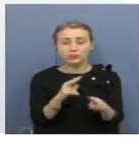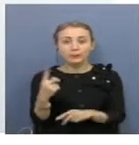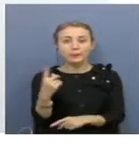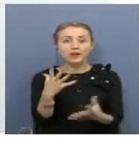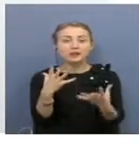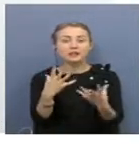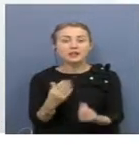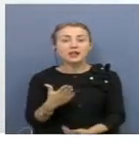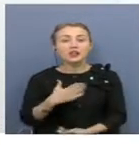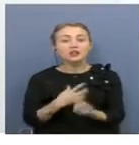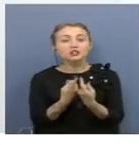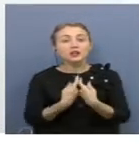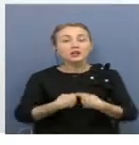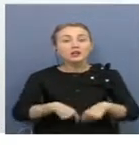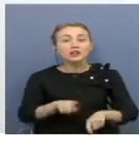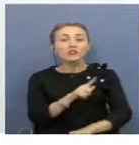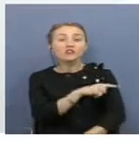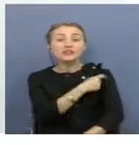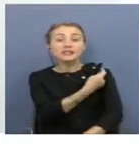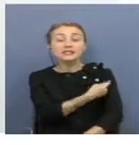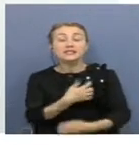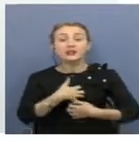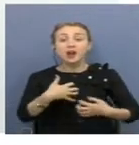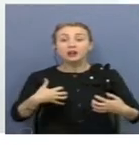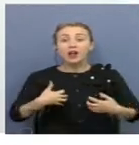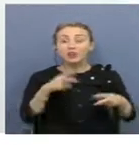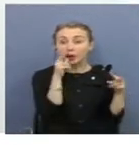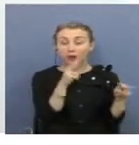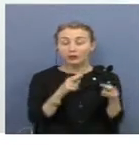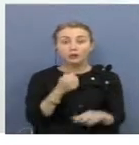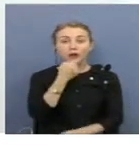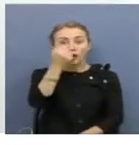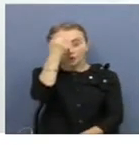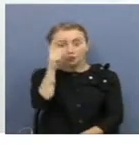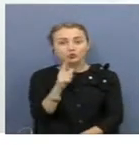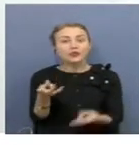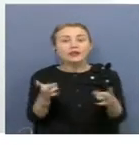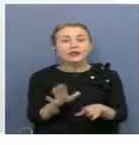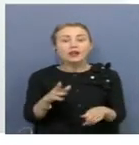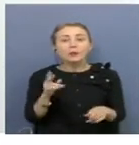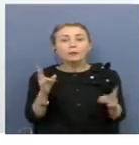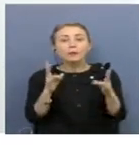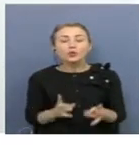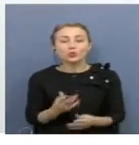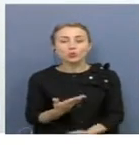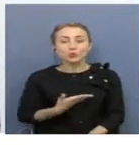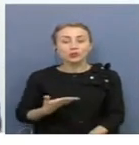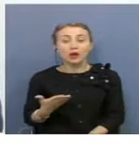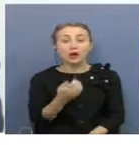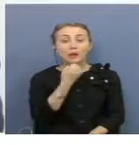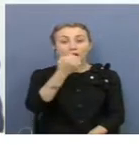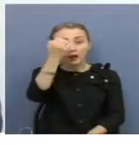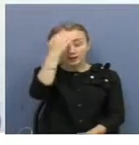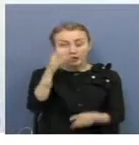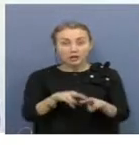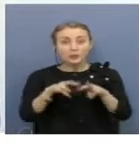комитетінің өкілдері алғашқы күннен бастап арамызда жүр. Олардың тынымсыз еңбегіне алғыс білдіремін. Қазақстан Республикасы ауыл шаруашылығы министрі мен